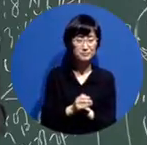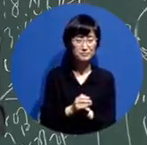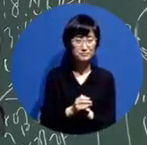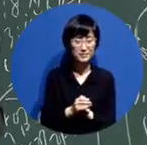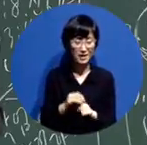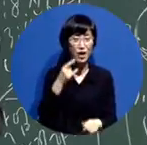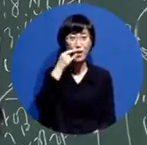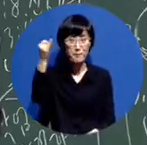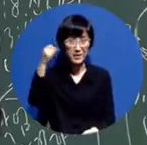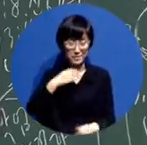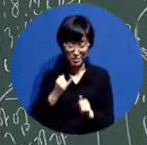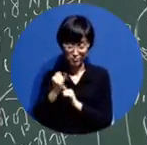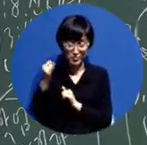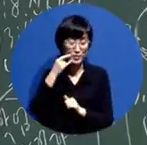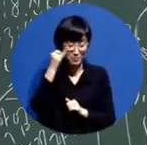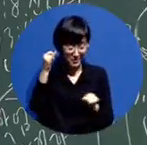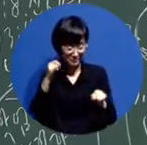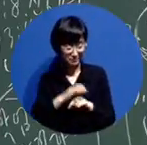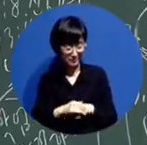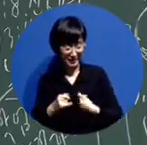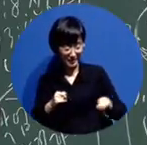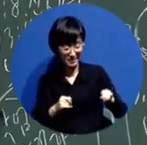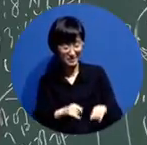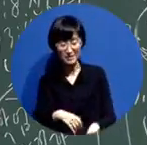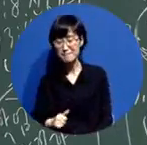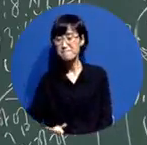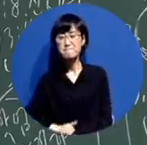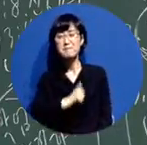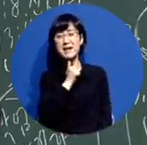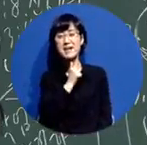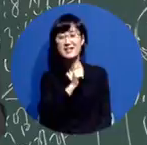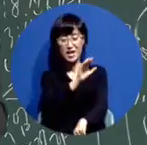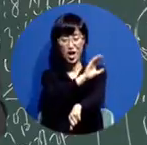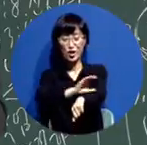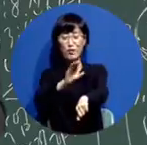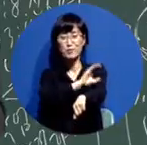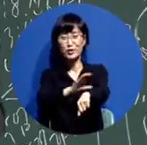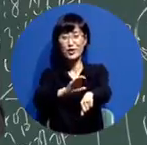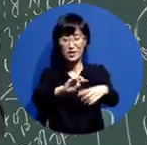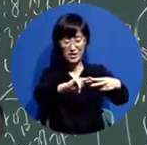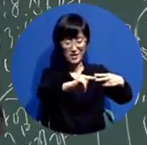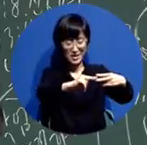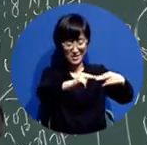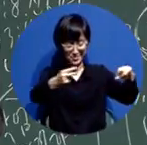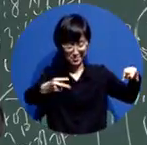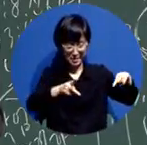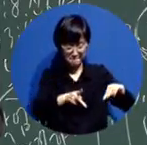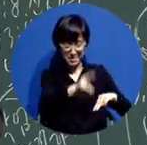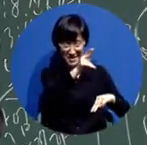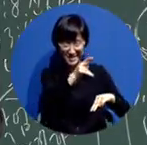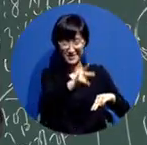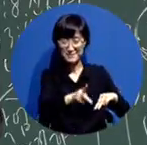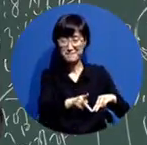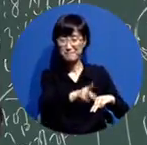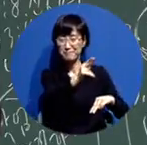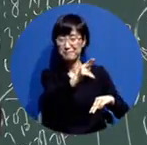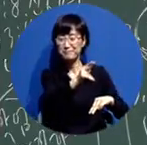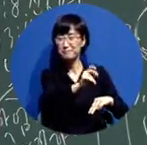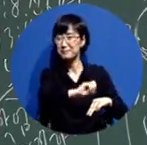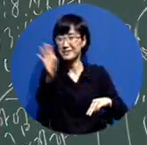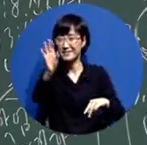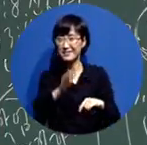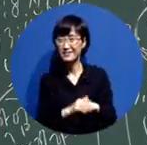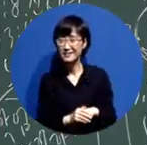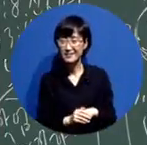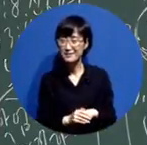고그컴퓨터있잖아요그쭉잘라버린거예요， 他妈妈很生气就把电脑那个线都剪断了， 잘라버